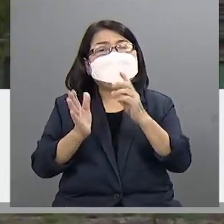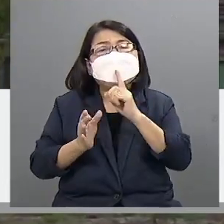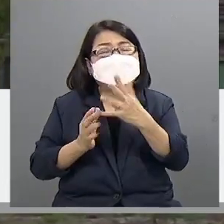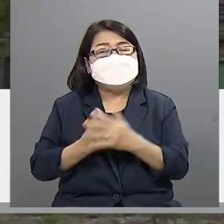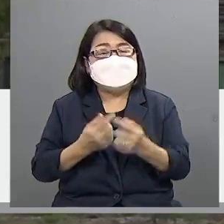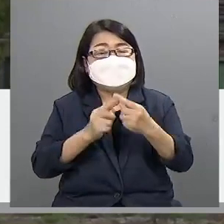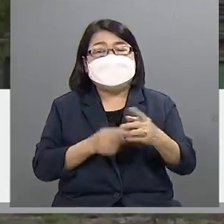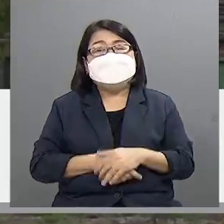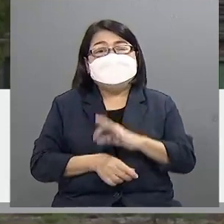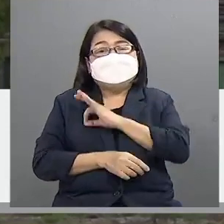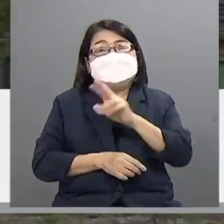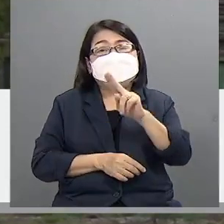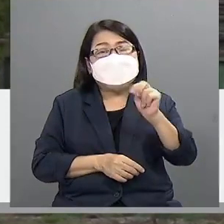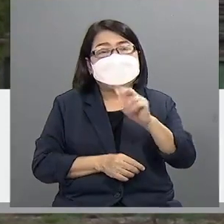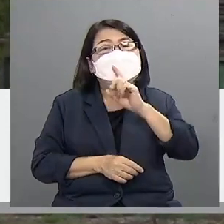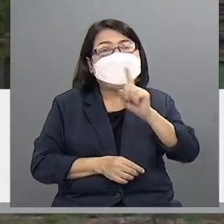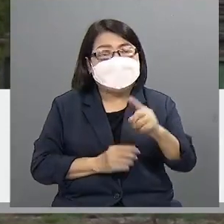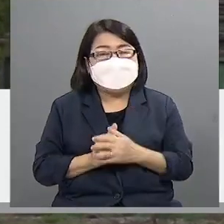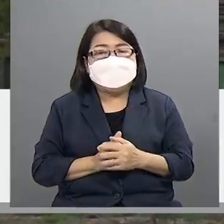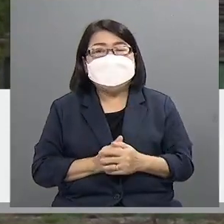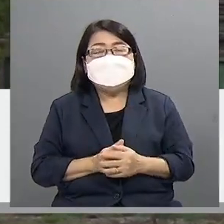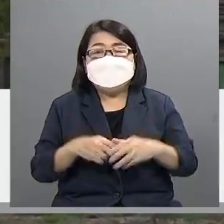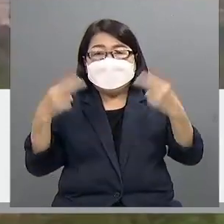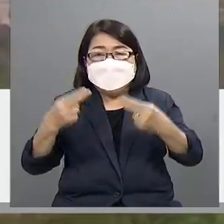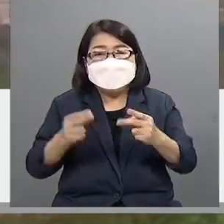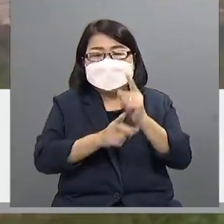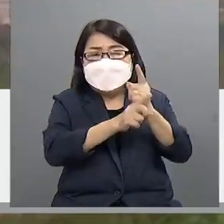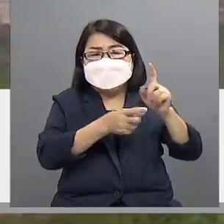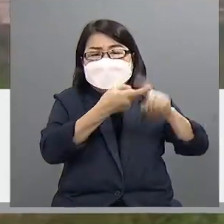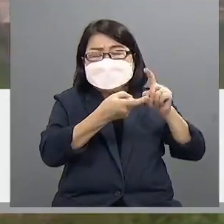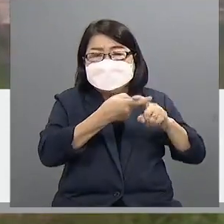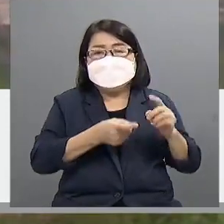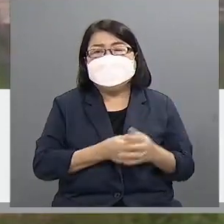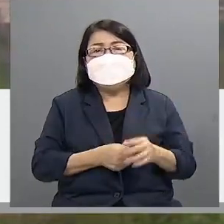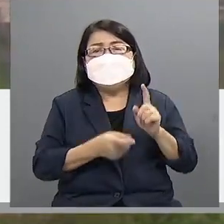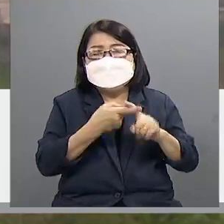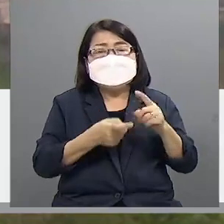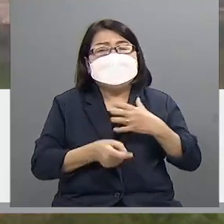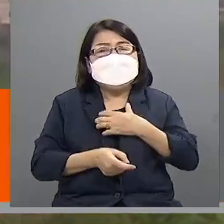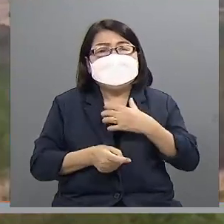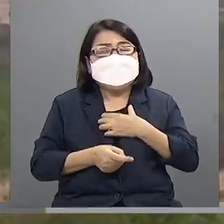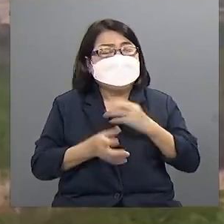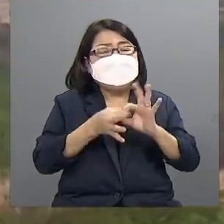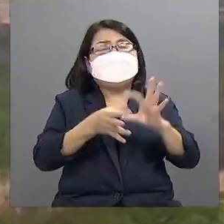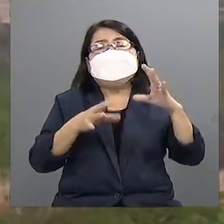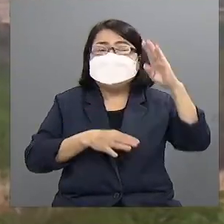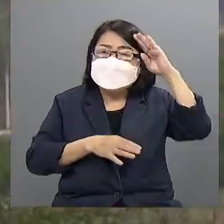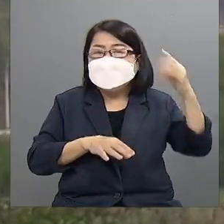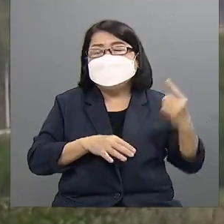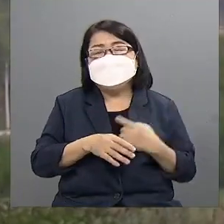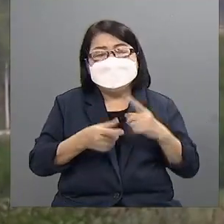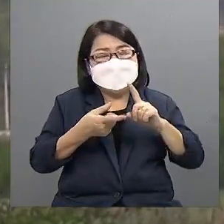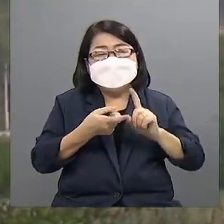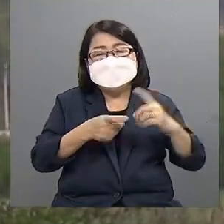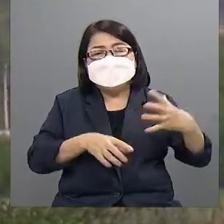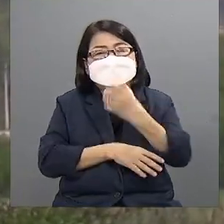เรียกปฏิบัติการนี้ตามการเรียกของรัสเซียหรือปฏิบัติการทางการทหารขณะที่วลาดิเมียร์ปูตินประธาน